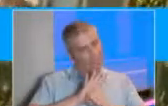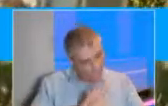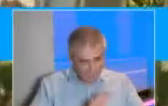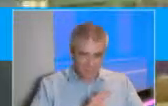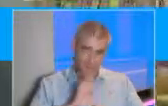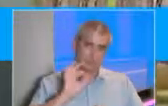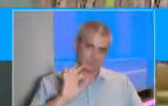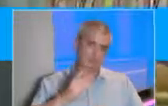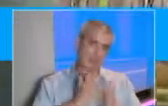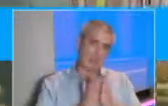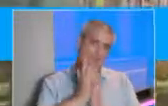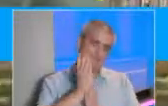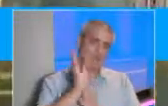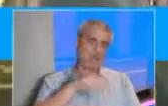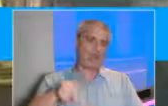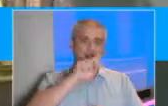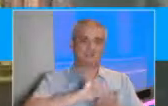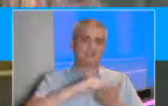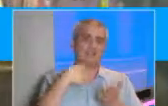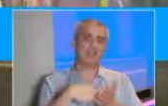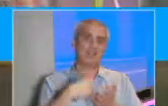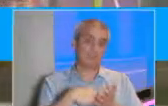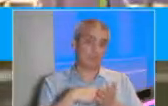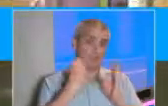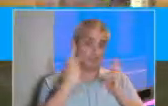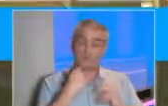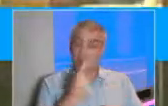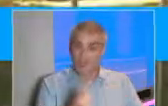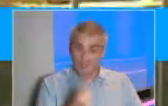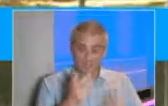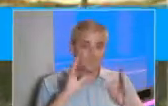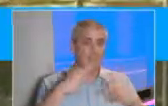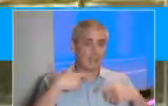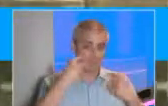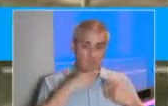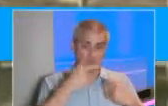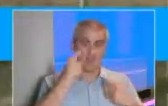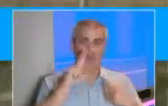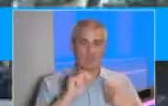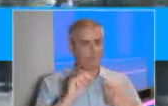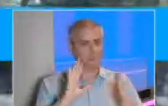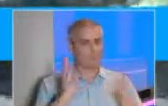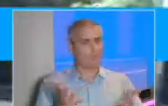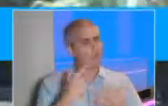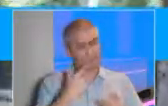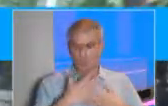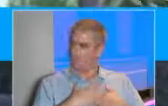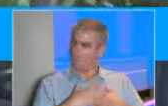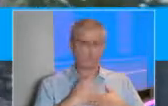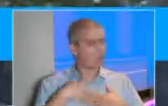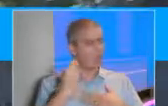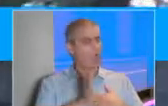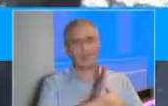הלחץ הקבוע שאנחנו רואים על אנשי האוצר. אגב, חשוב לומר, שר החינוך גלנט מאוד עודד אותה ואמר, אני לא